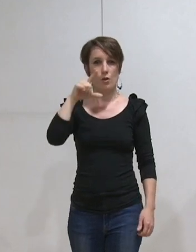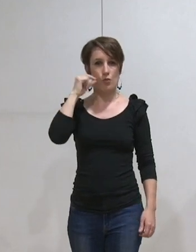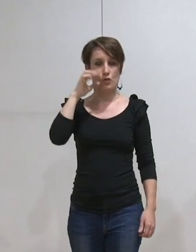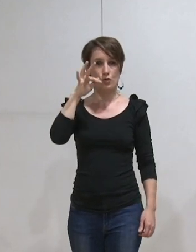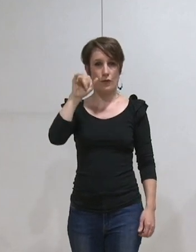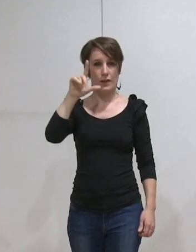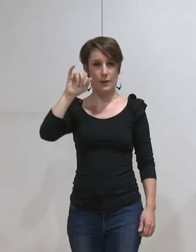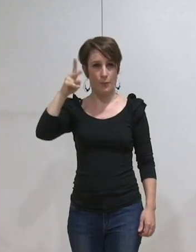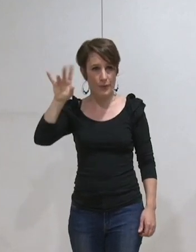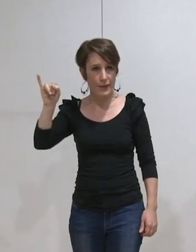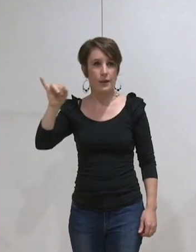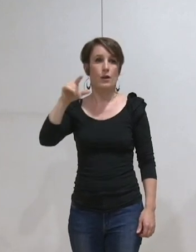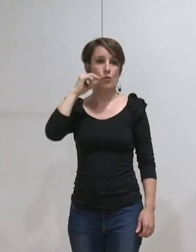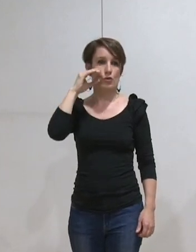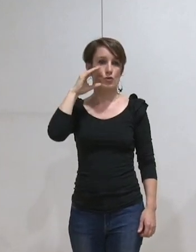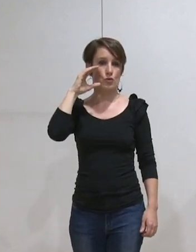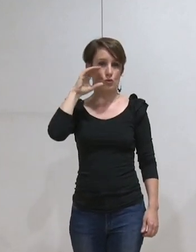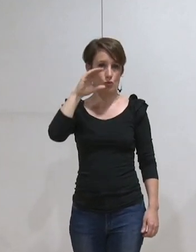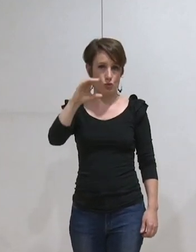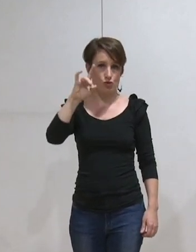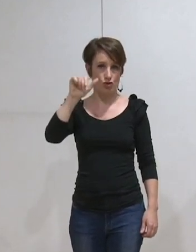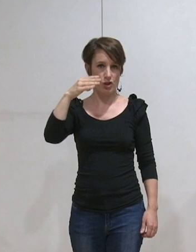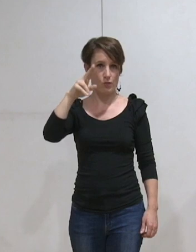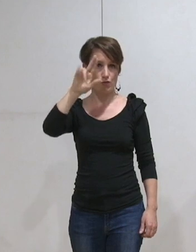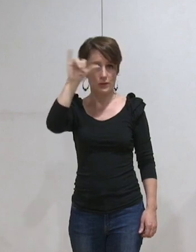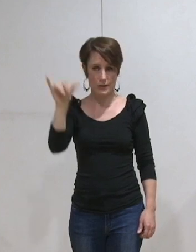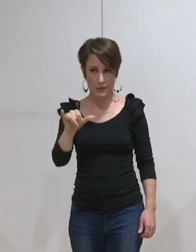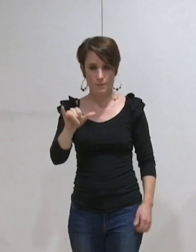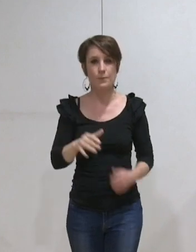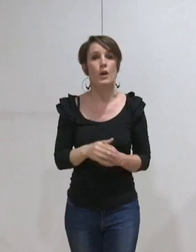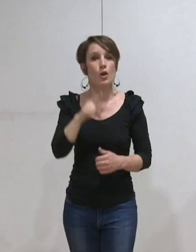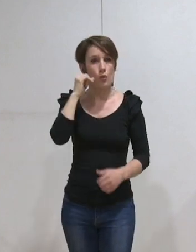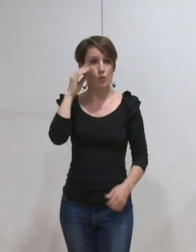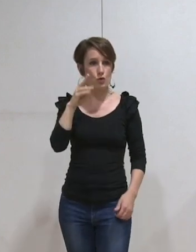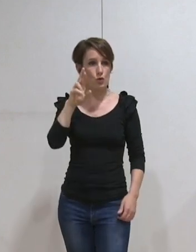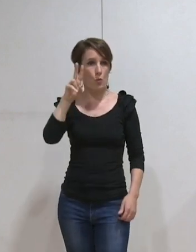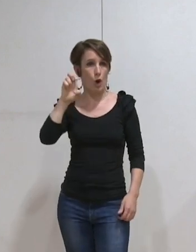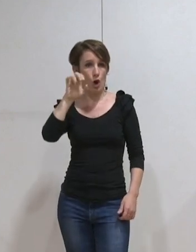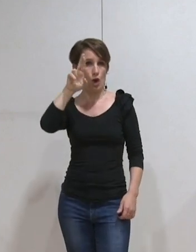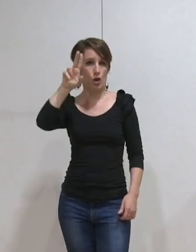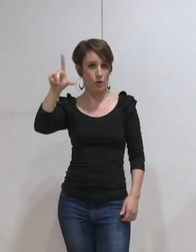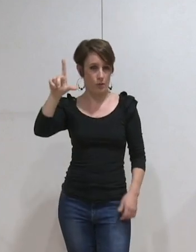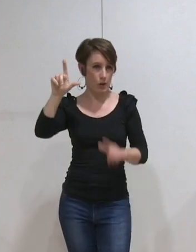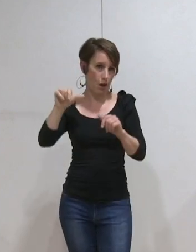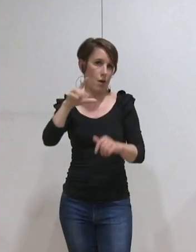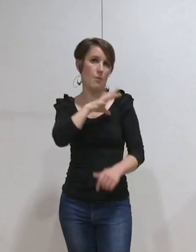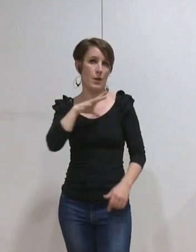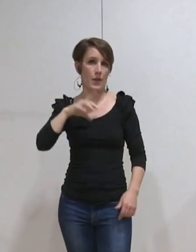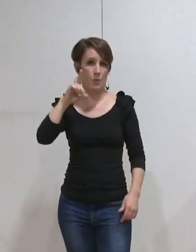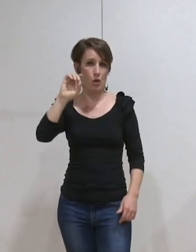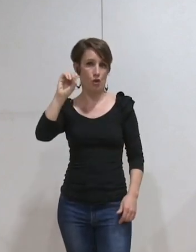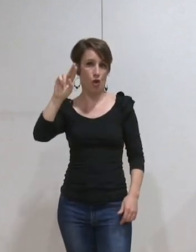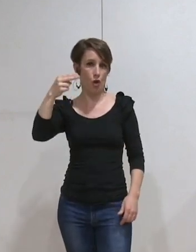Lionel P donne pouvoir monsieur fipi pour la soirée monsieur bre al madame donne pouvoir